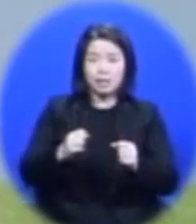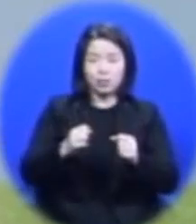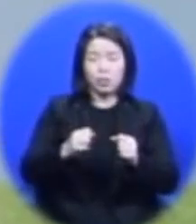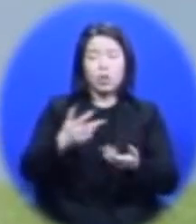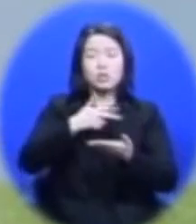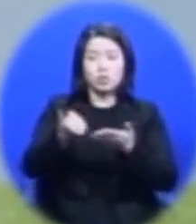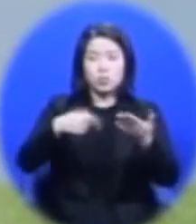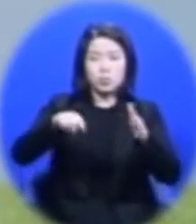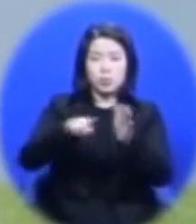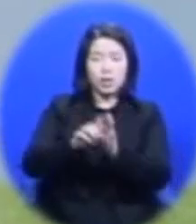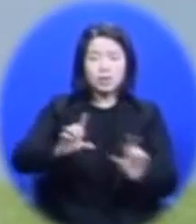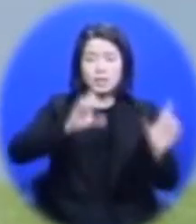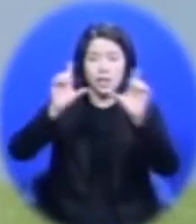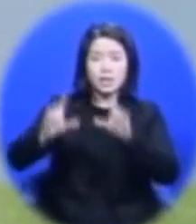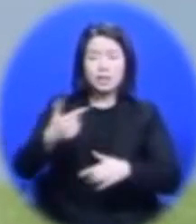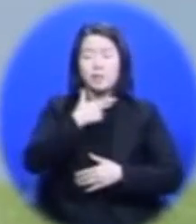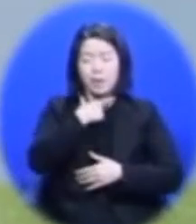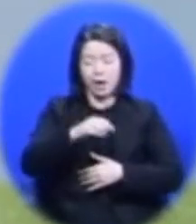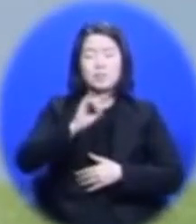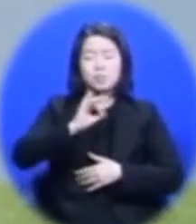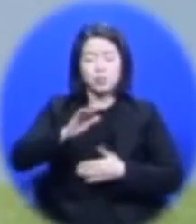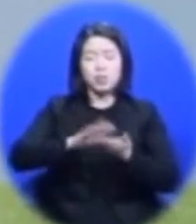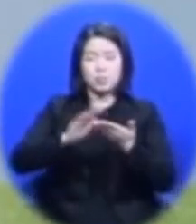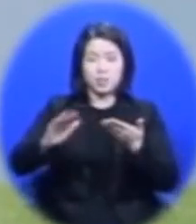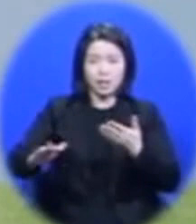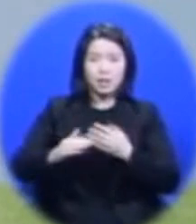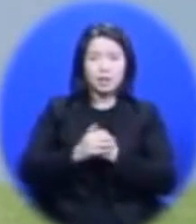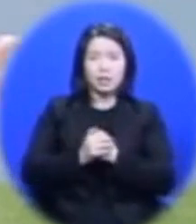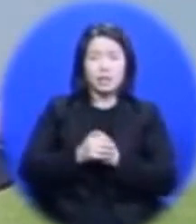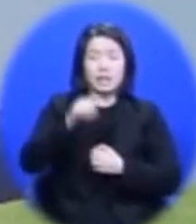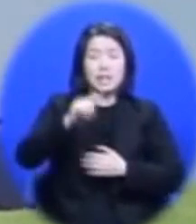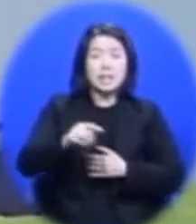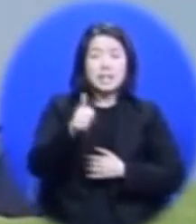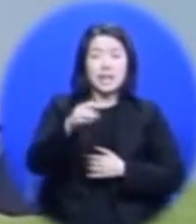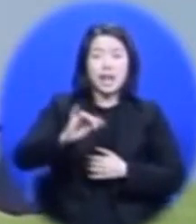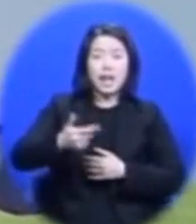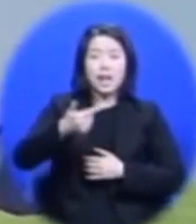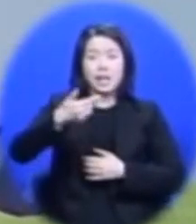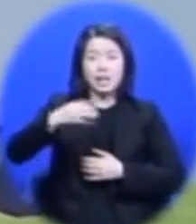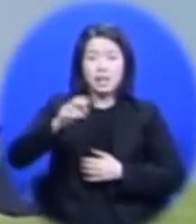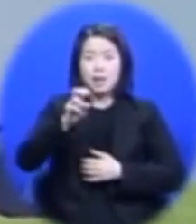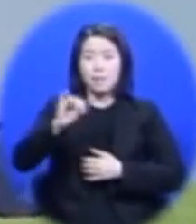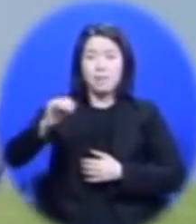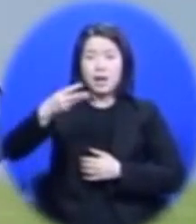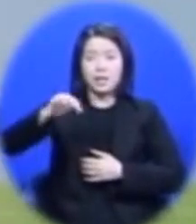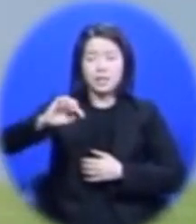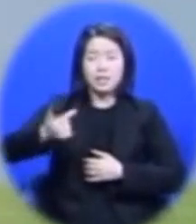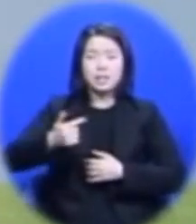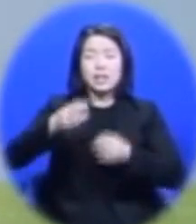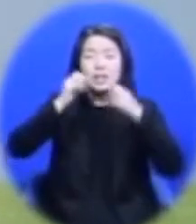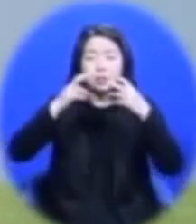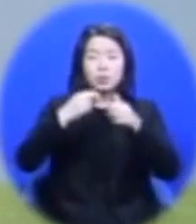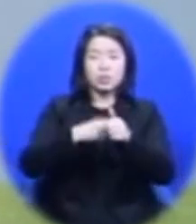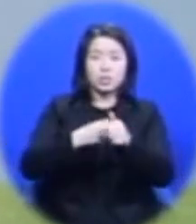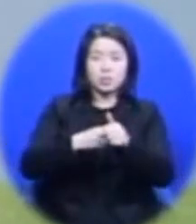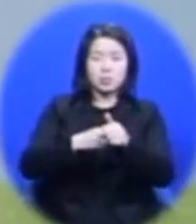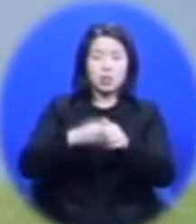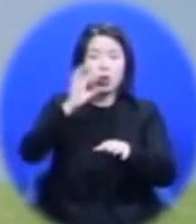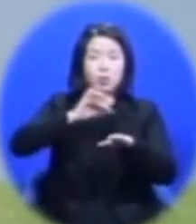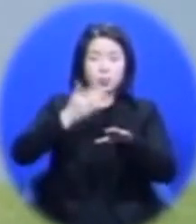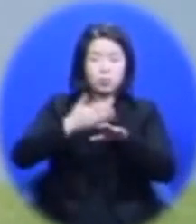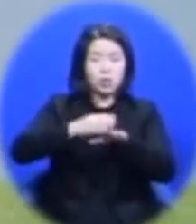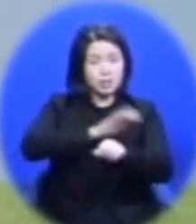주님을 위하여 살기를 바랄 뿐입니다. 이 헨리 마틴 선교사님은 선교사 훈련을 잘 받았기